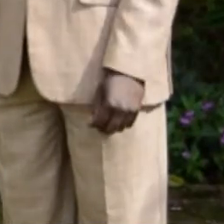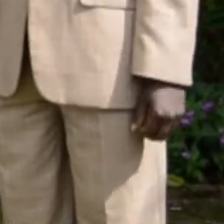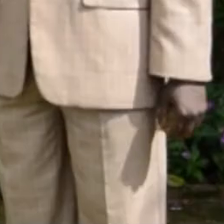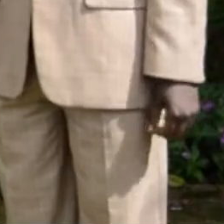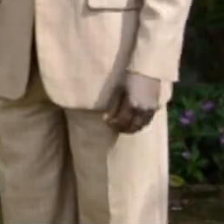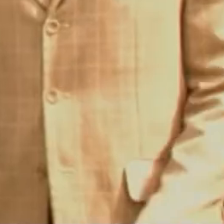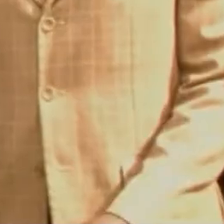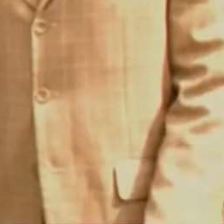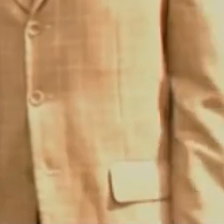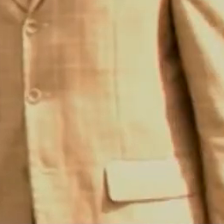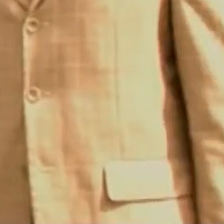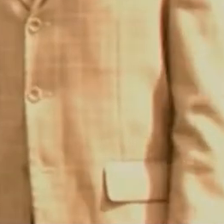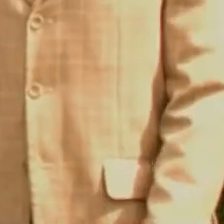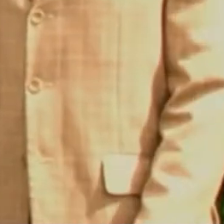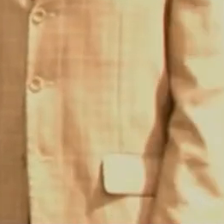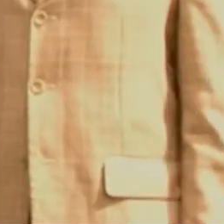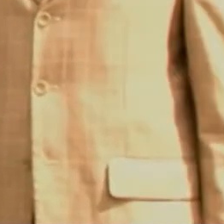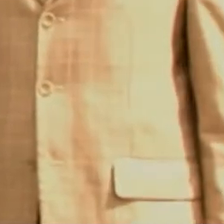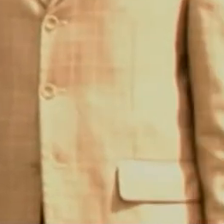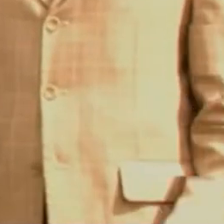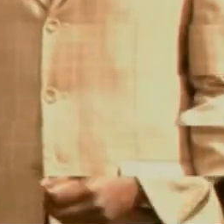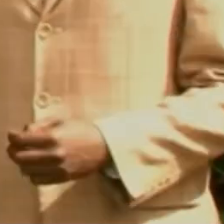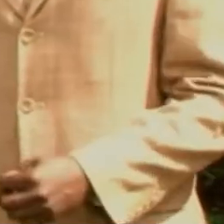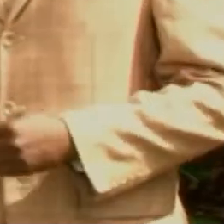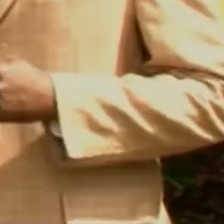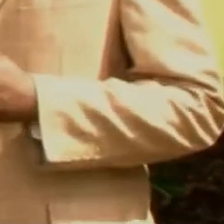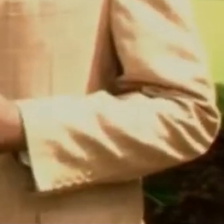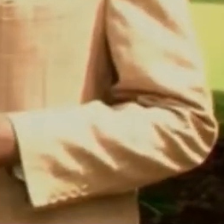anodaidzwa ndiripo. Mazita, mazita